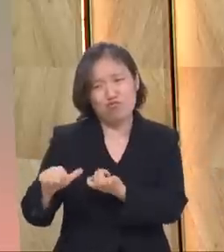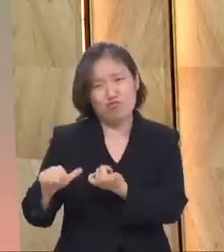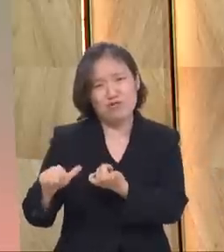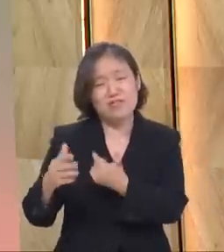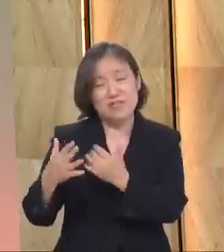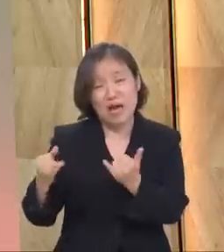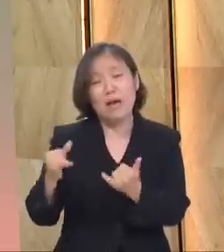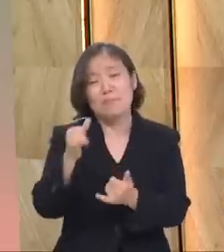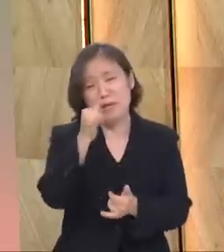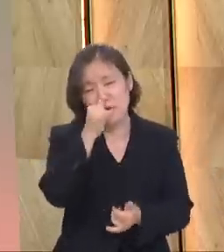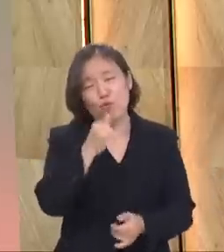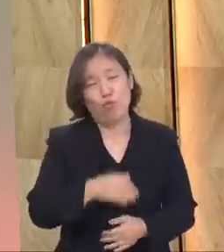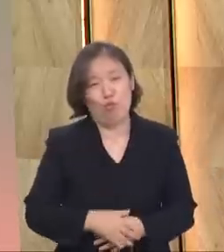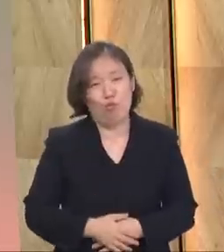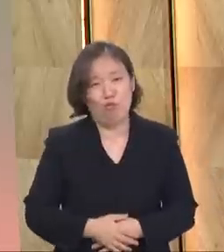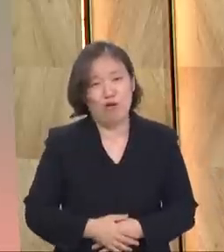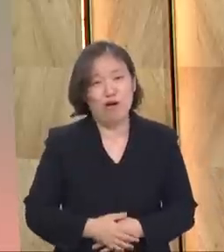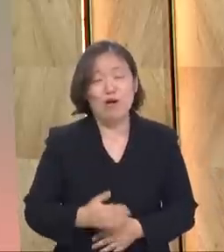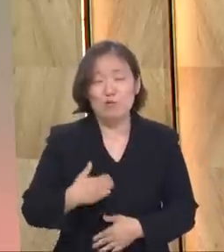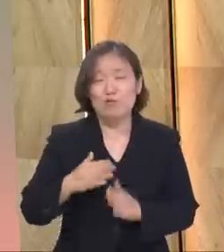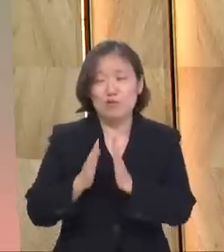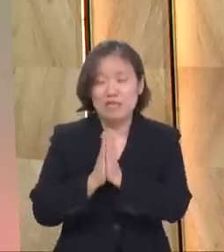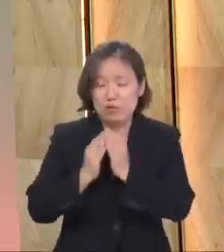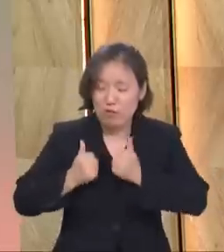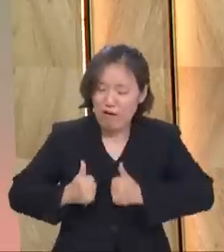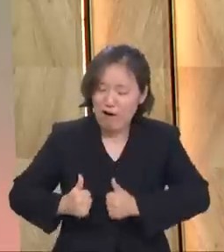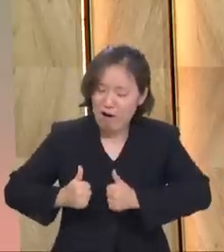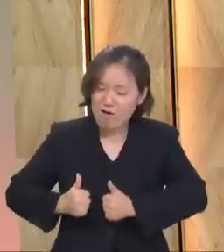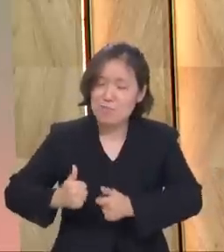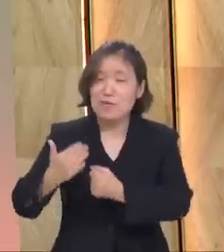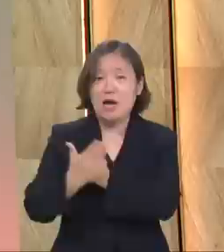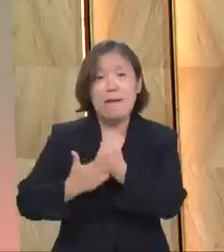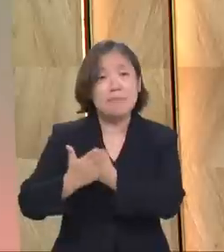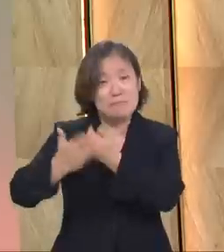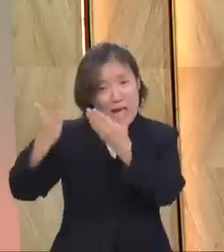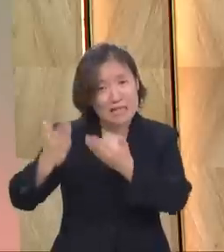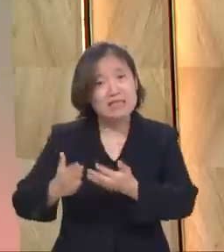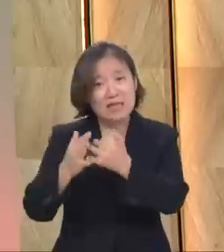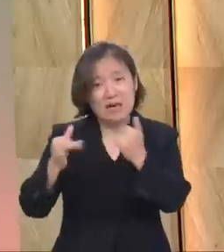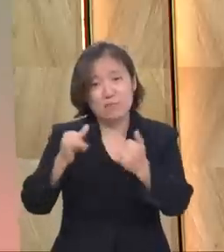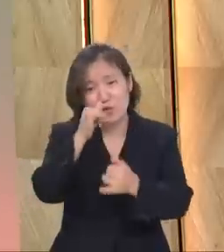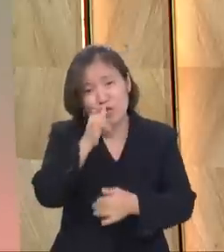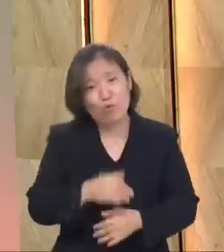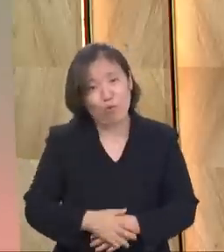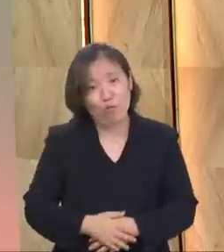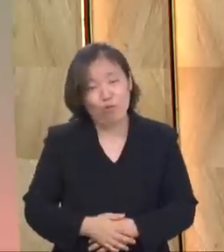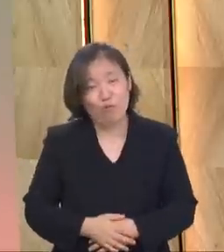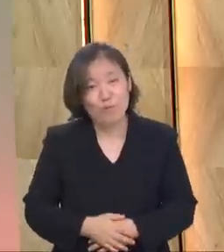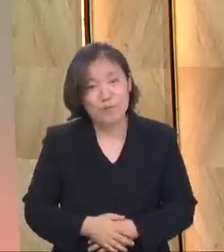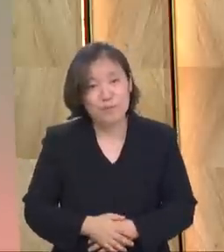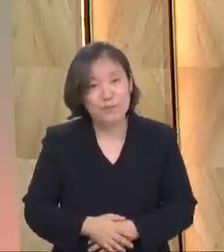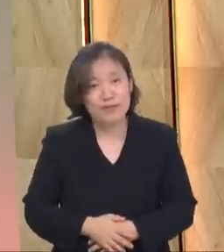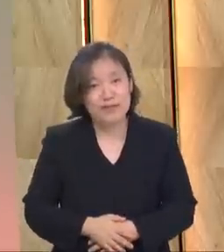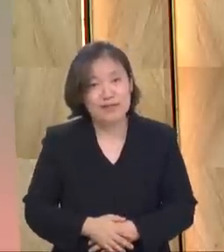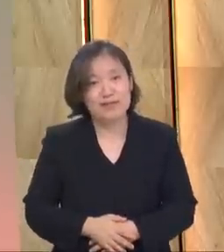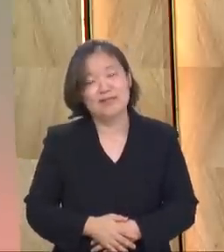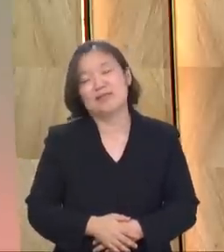기도를 열심히 해서 크나큰 가피를 받은 분도 있지만 또 당신의 원하는만큼